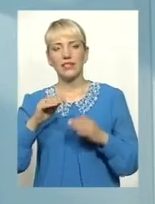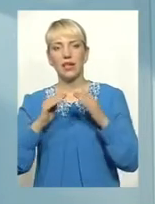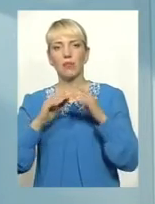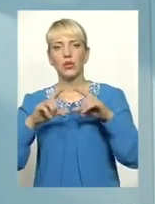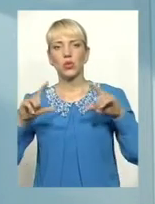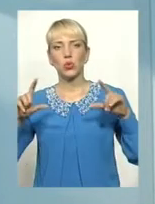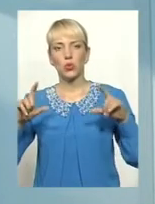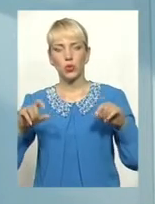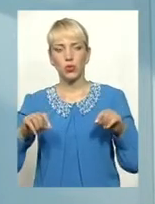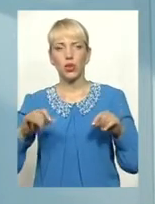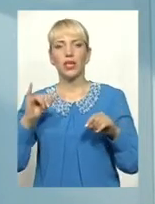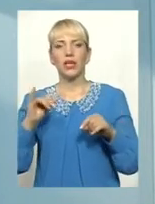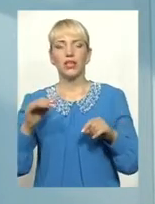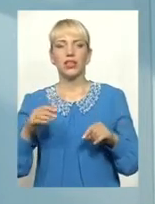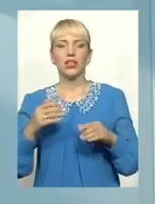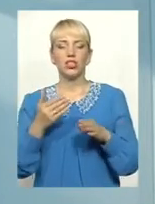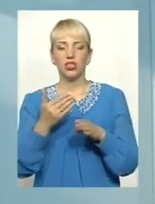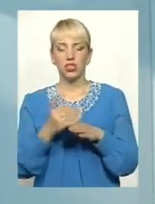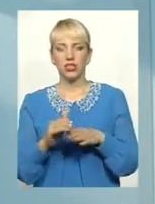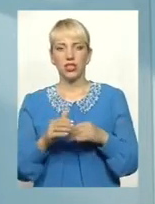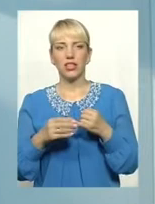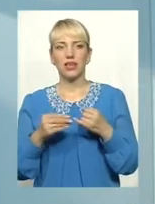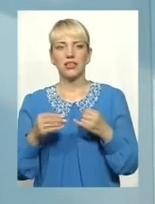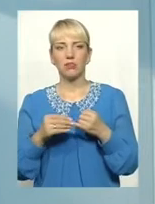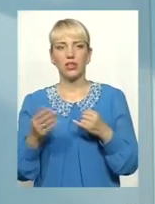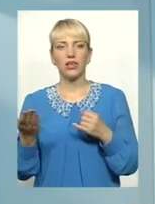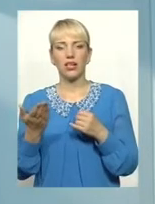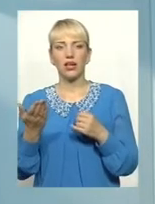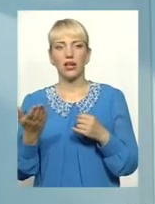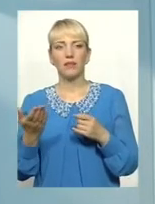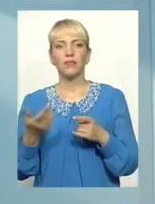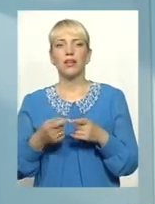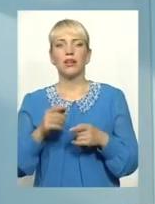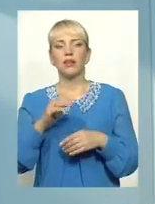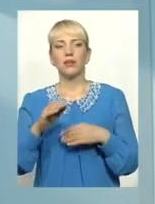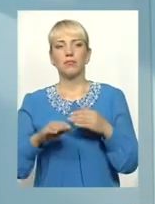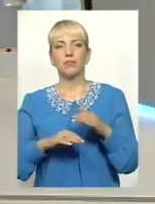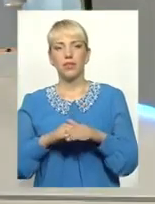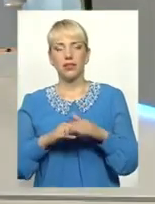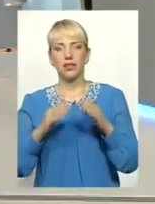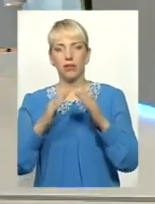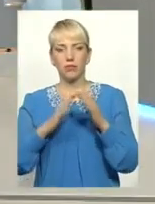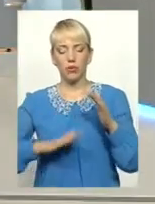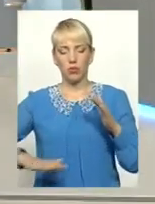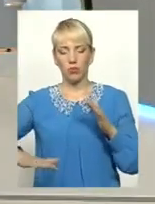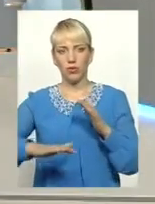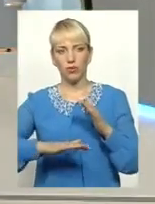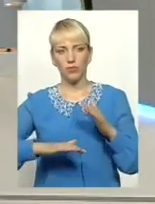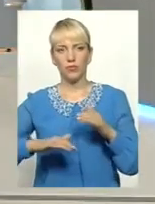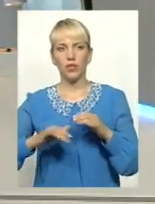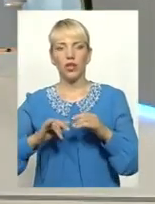і ще там шматок землі, який безпосередньо під так званим питомником, я не знаю, який це